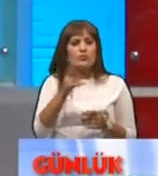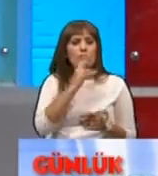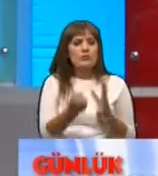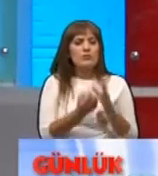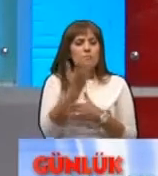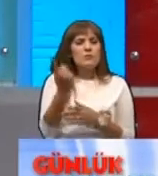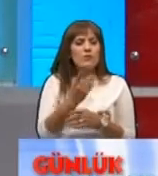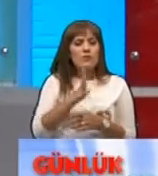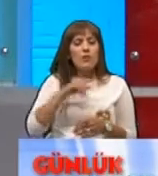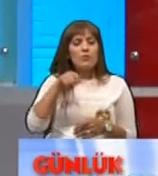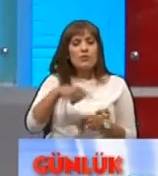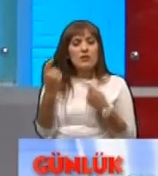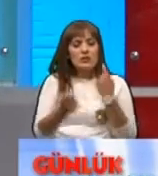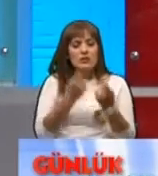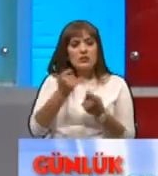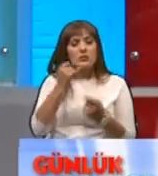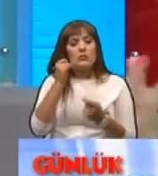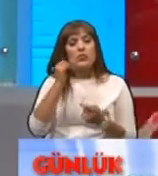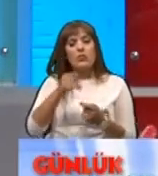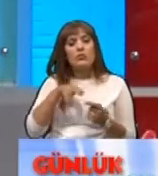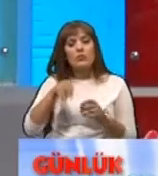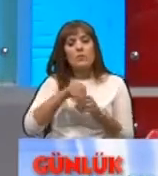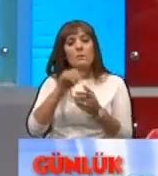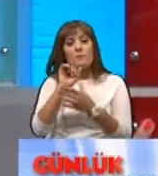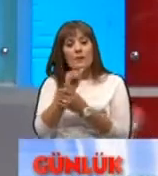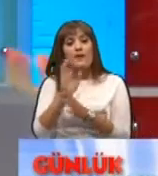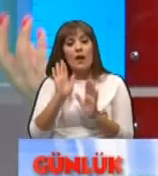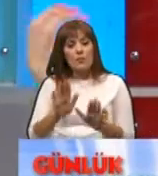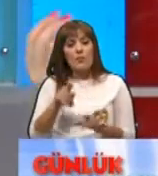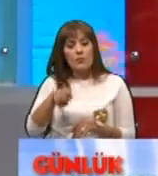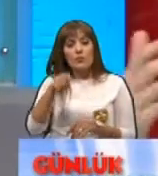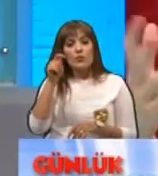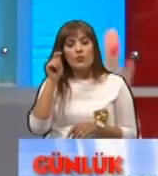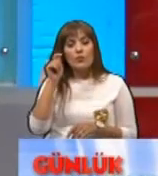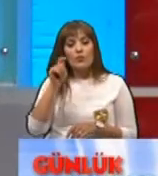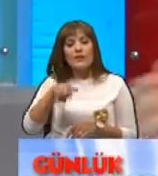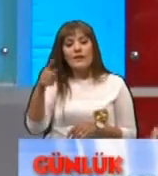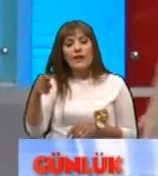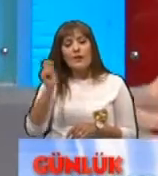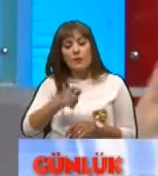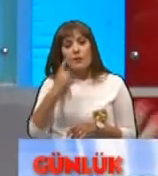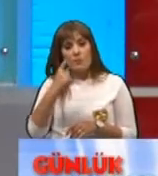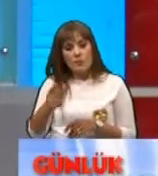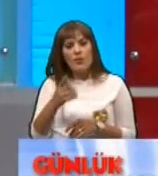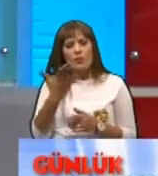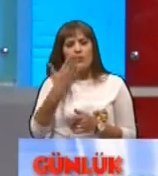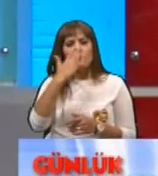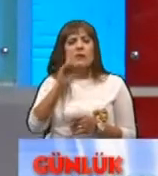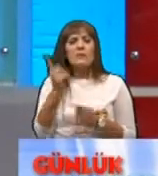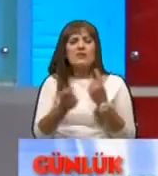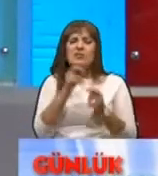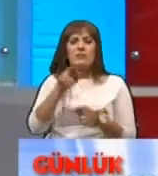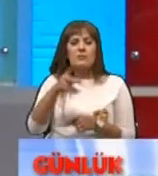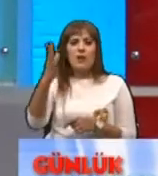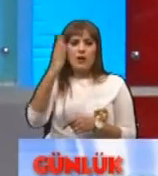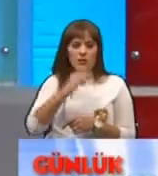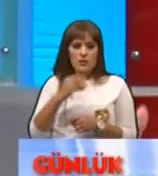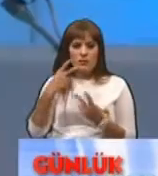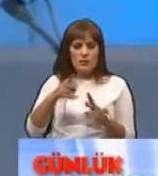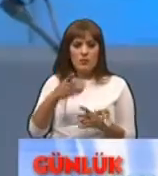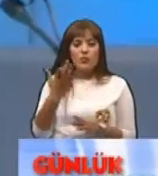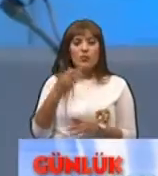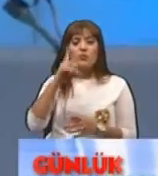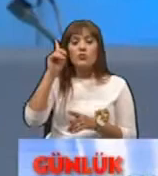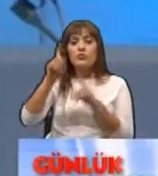bir iş bu. Meslek ama hani bunu diğer yapanlara bakınca öyle sıradan bir işmiş gibi algılanabiliyor. Ve doğru.